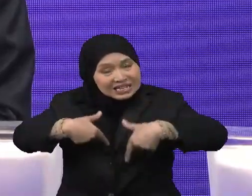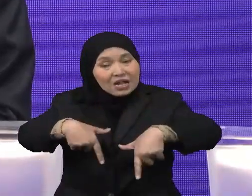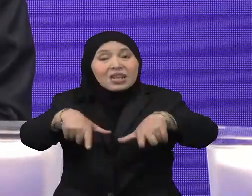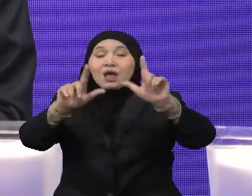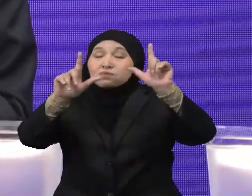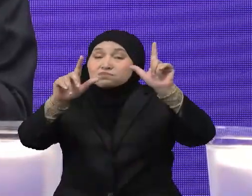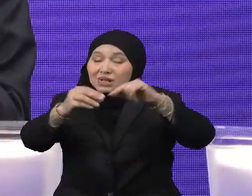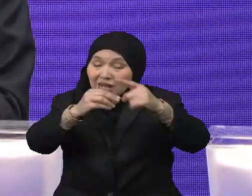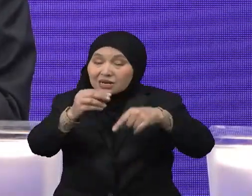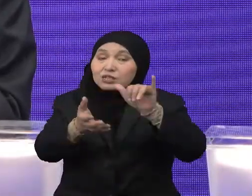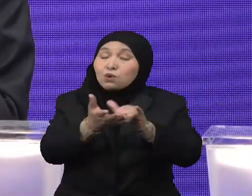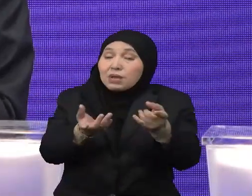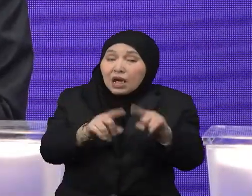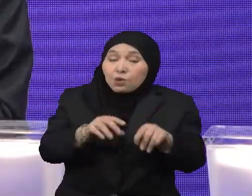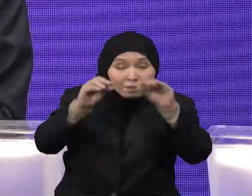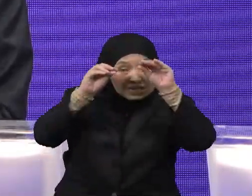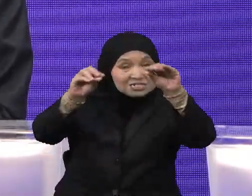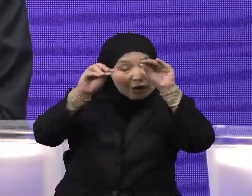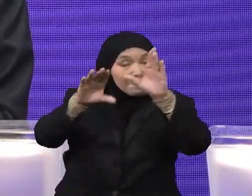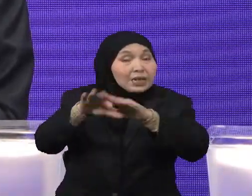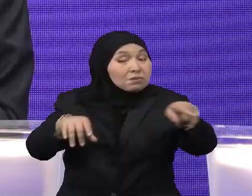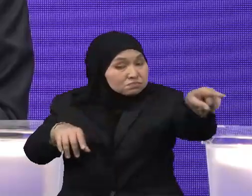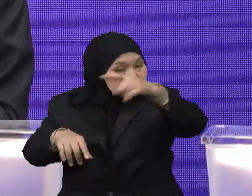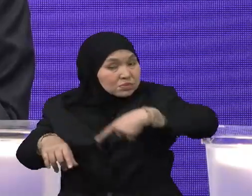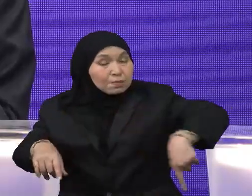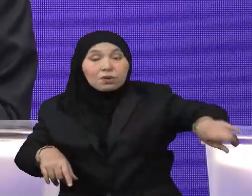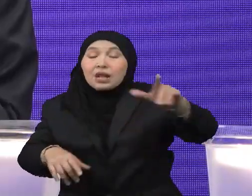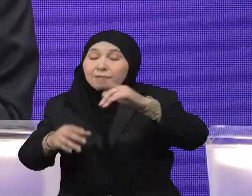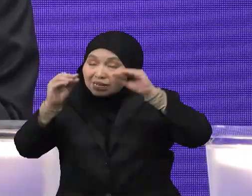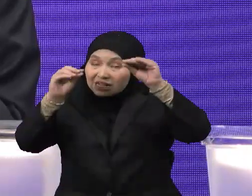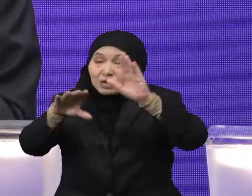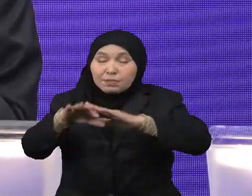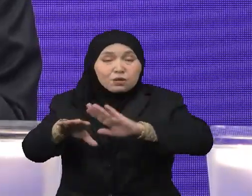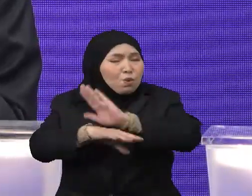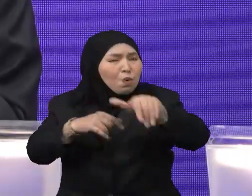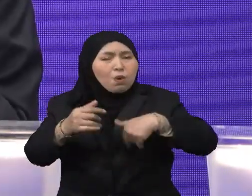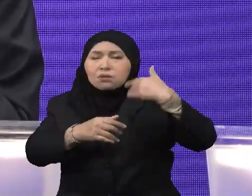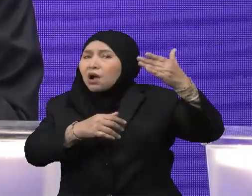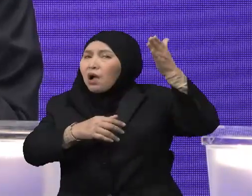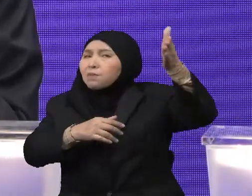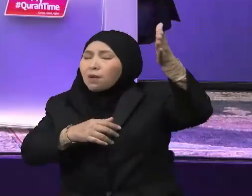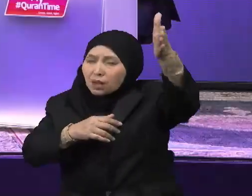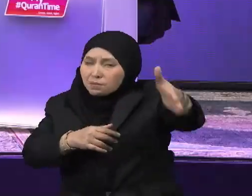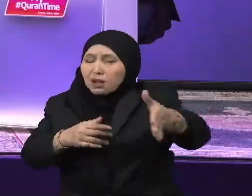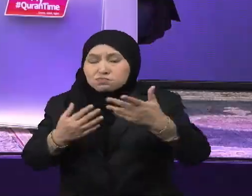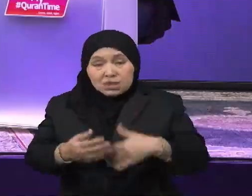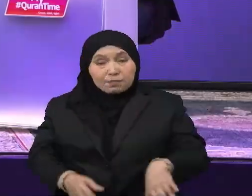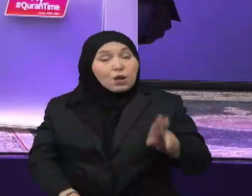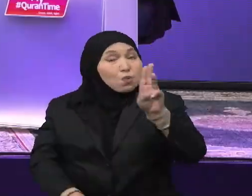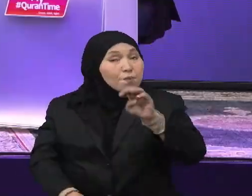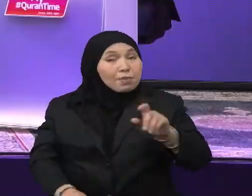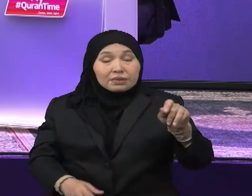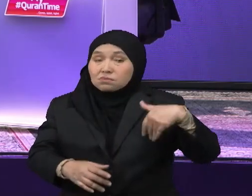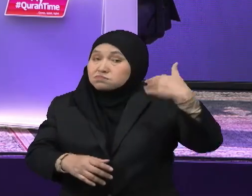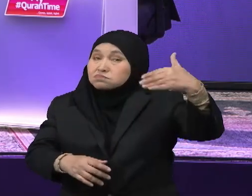berlaku pengajarannya kepada kamu dan pengajarannya kepada umat-umat yang datang selepas kamu jadi karena